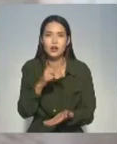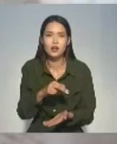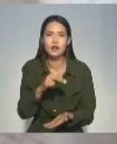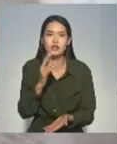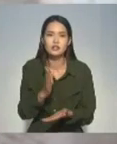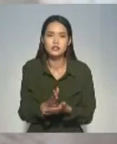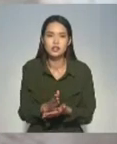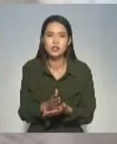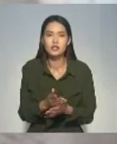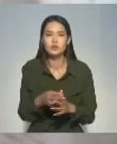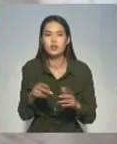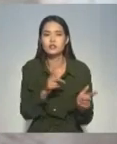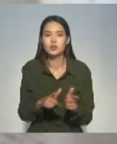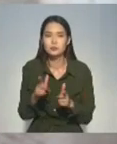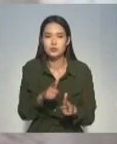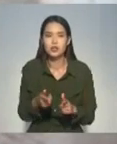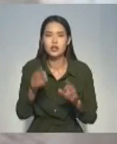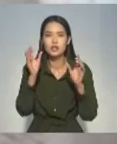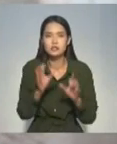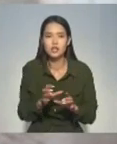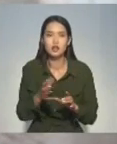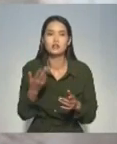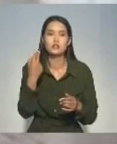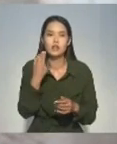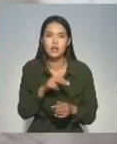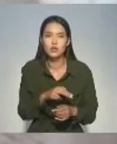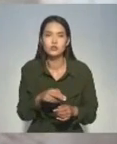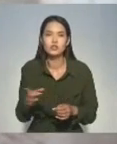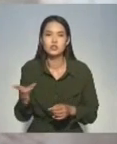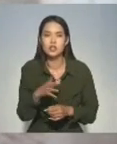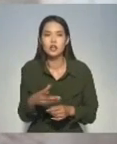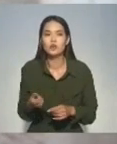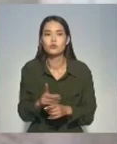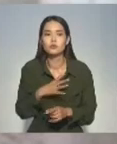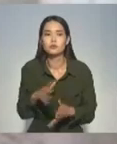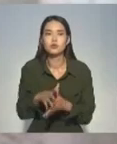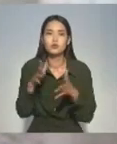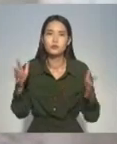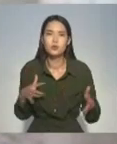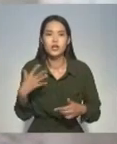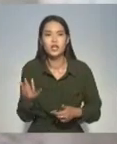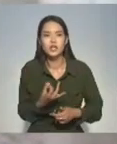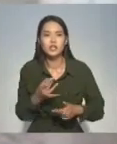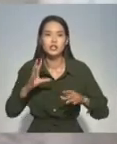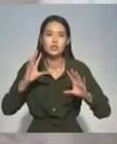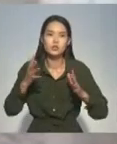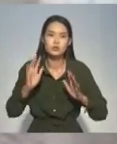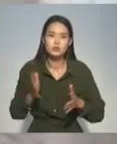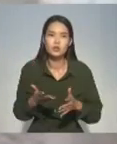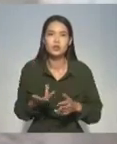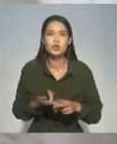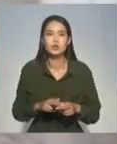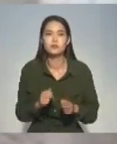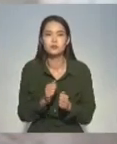В данном случае качество подготовки законопроектов, качество регулирования. Потому что больше интересов различных групп граждан будут отражены